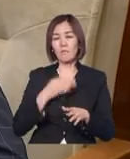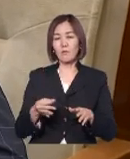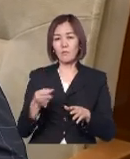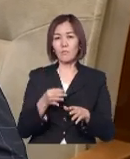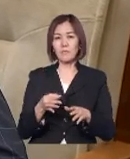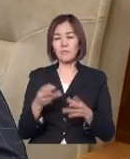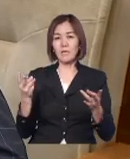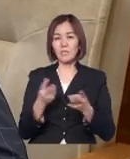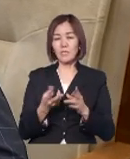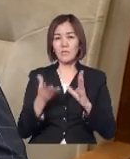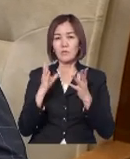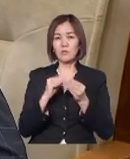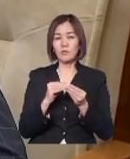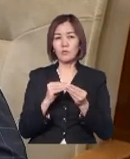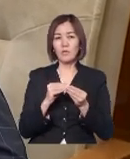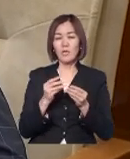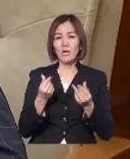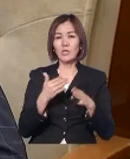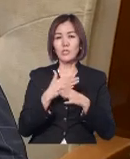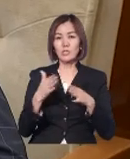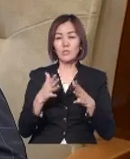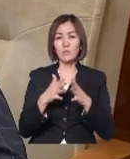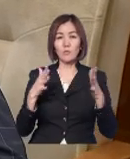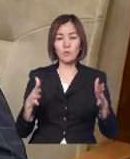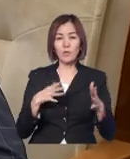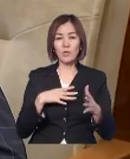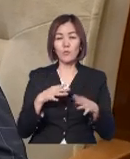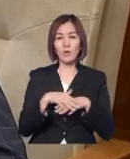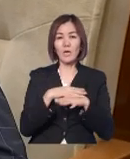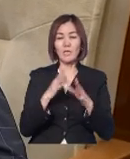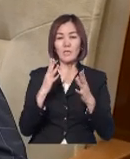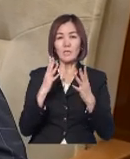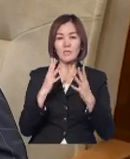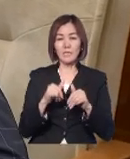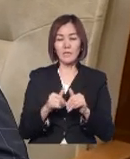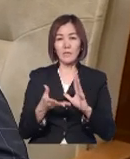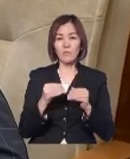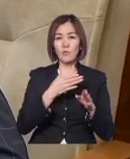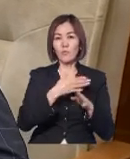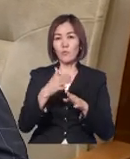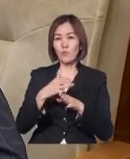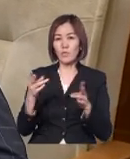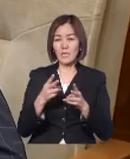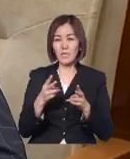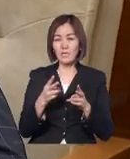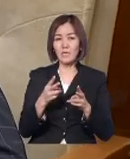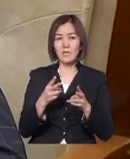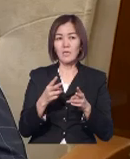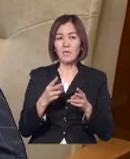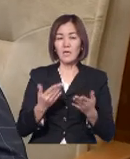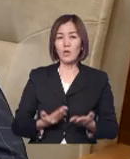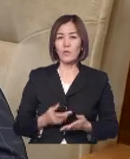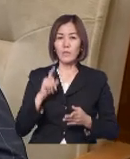облысының қажеттілігі үшін қаржыландыруды ұлғайту, яғни қаражат халық санына қарай пропорционалды бөлу керек деп санаймын. Бұл өңірдің